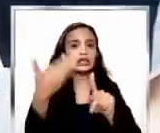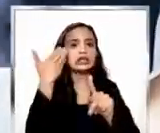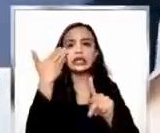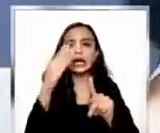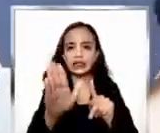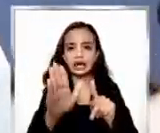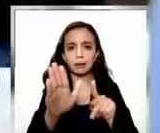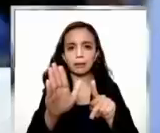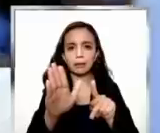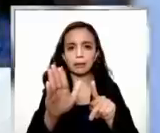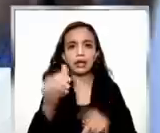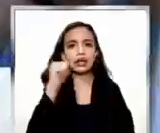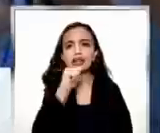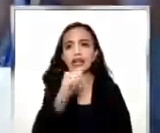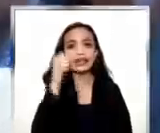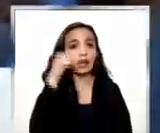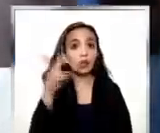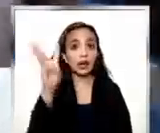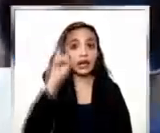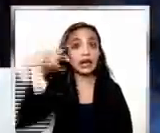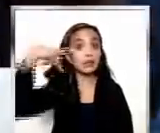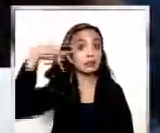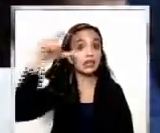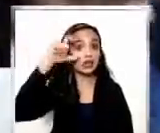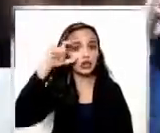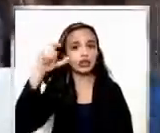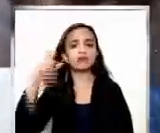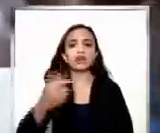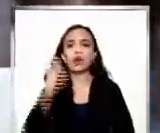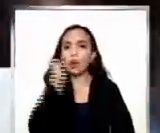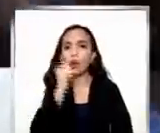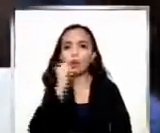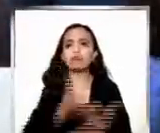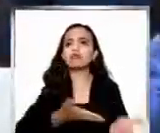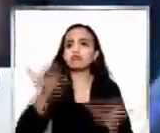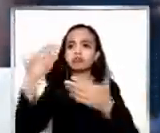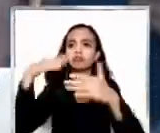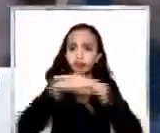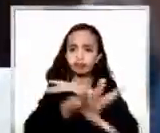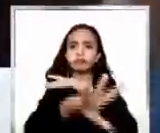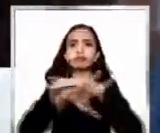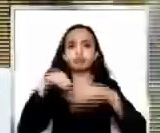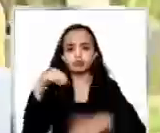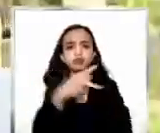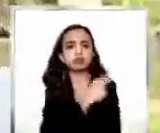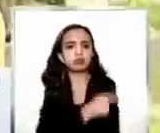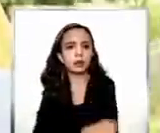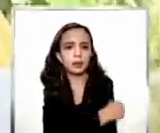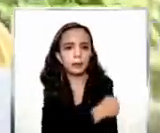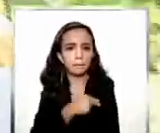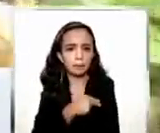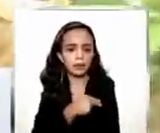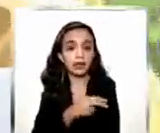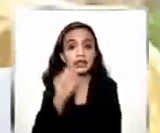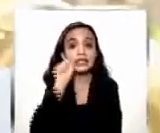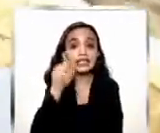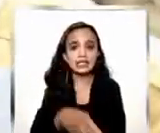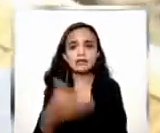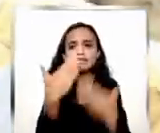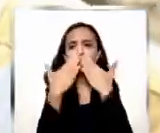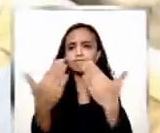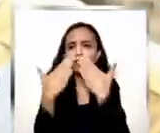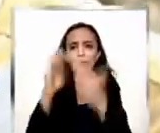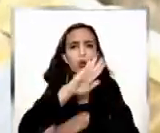sa ospital. Nagpasalamat ang magkakapatid sa lahat na nag-alaga kay Pinoy, pati na sa mga totoo